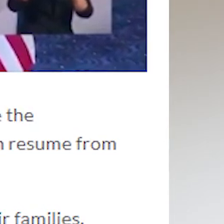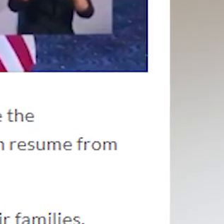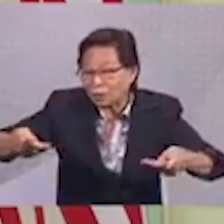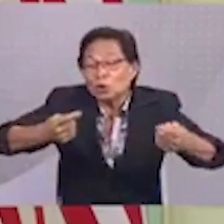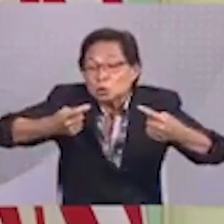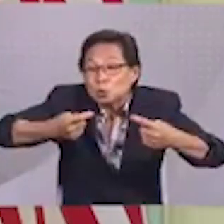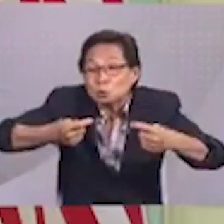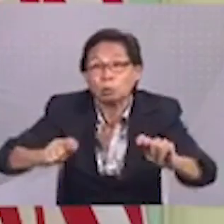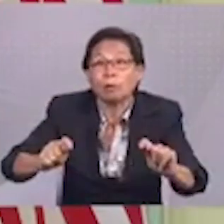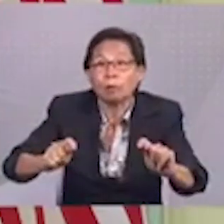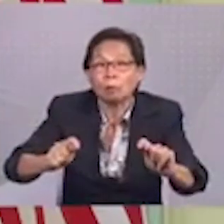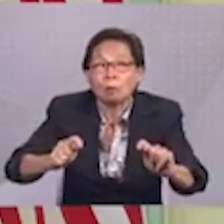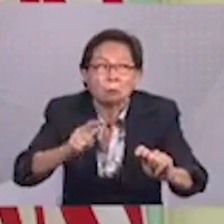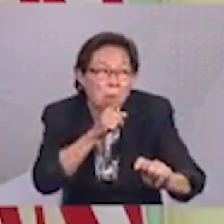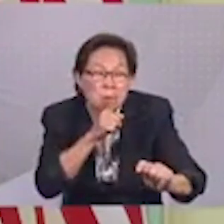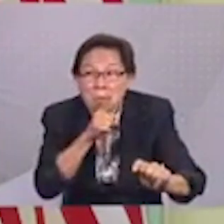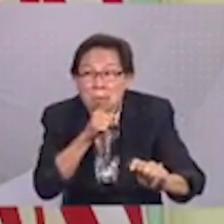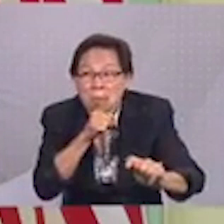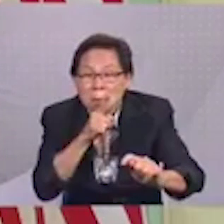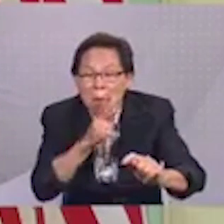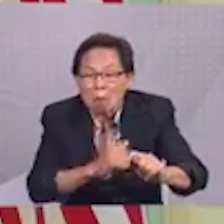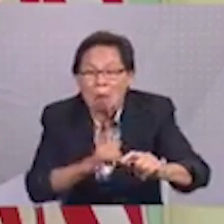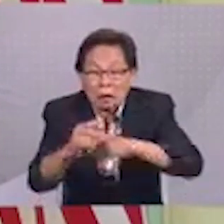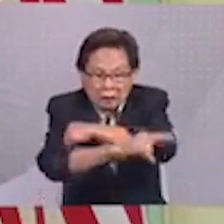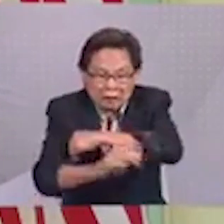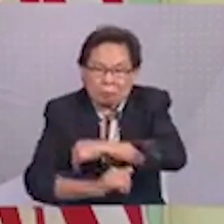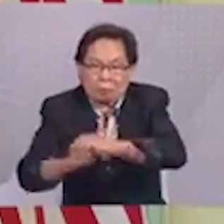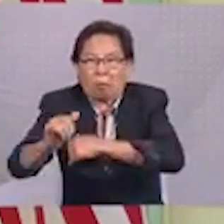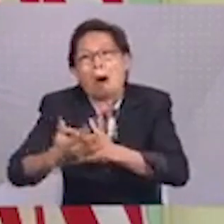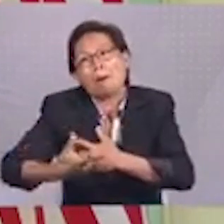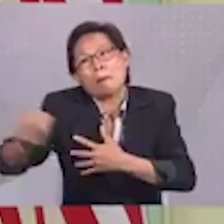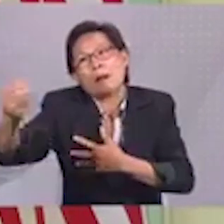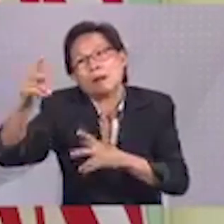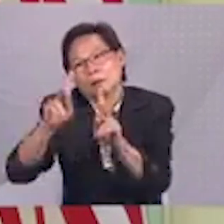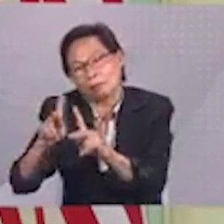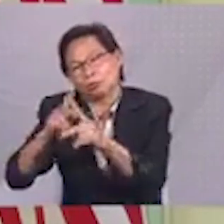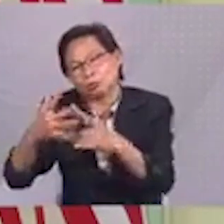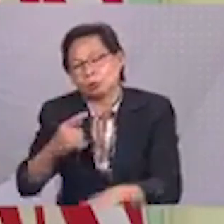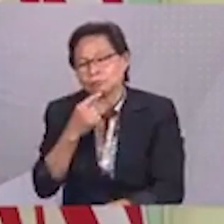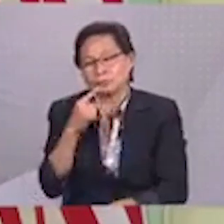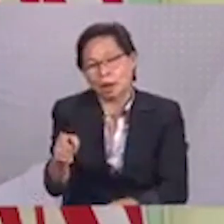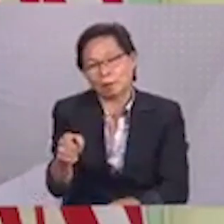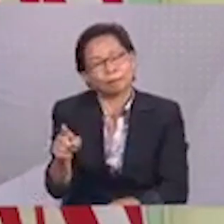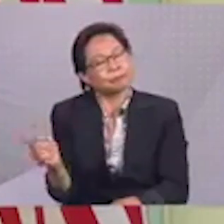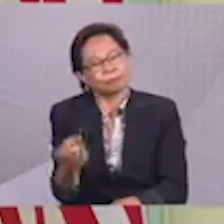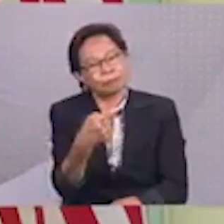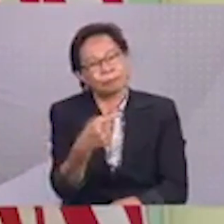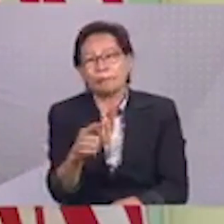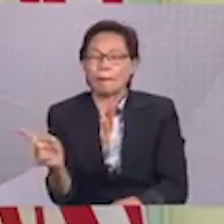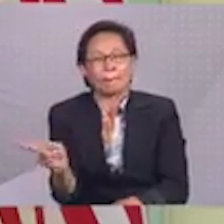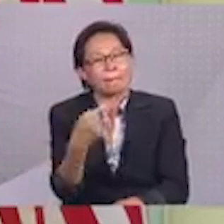yang cuba merentas negeri dengan alasan mau balik kampung telah diarahkan berpatah balik